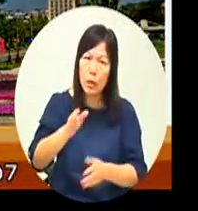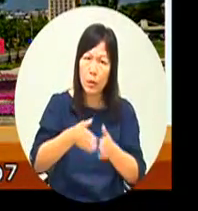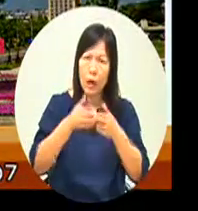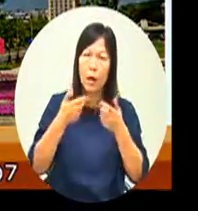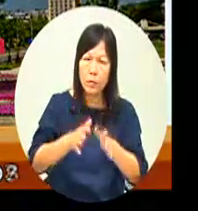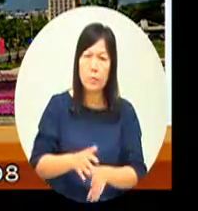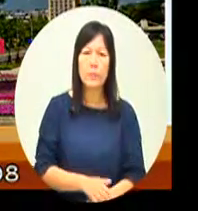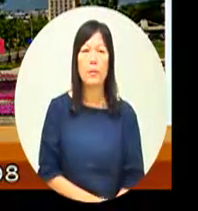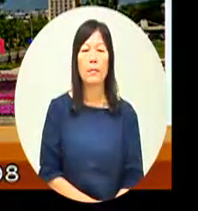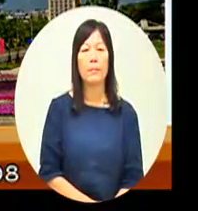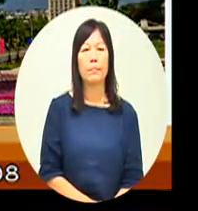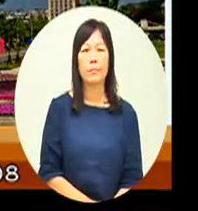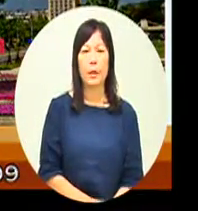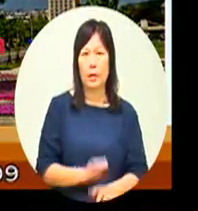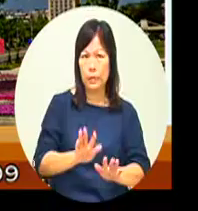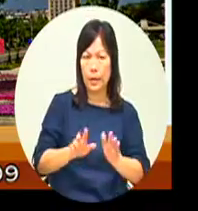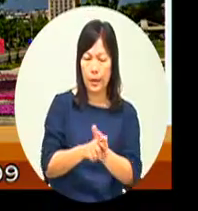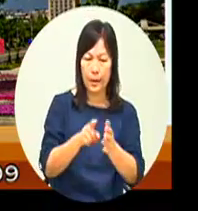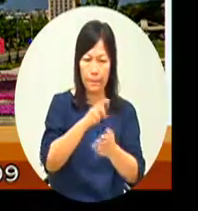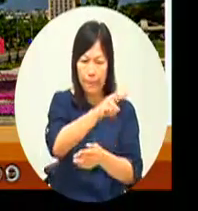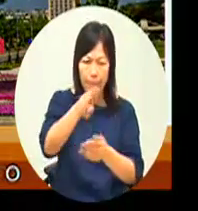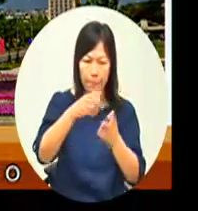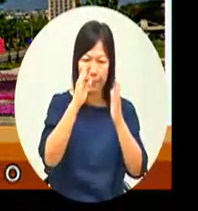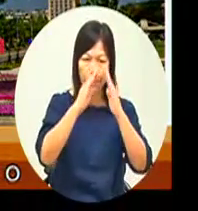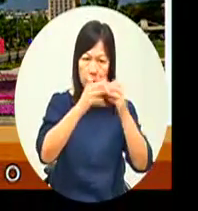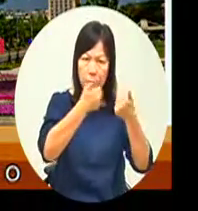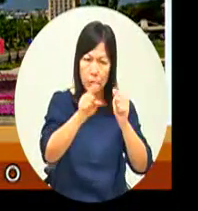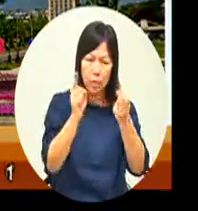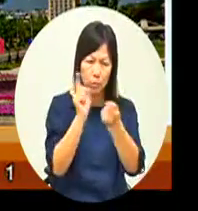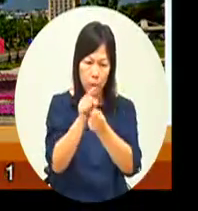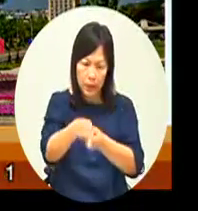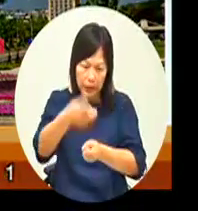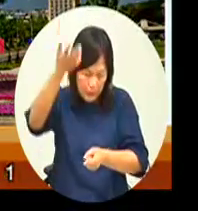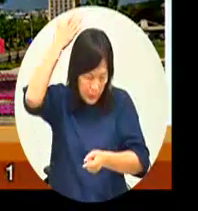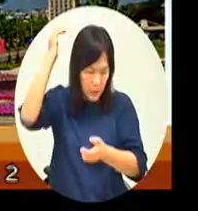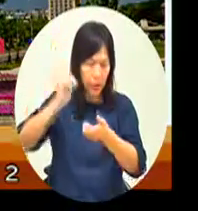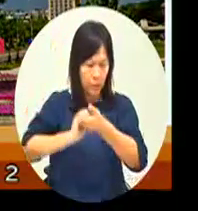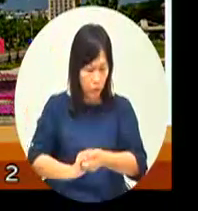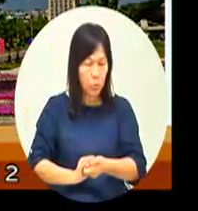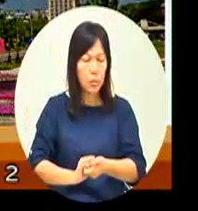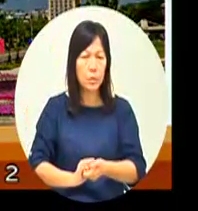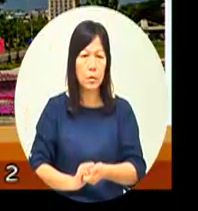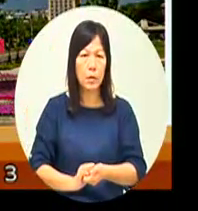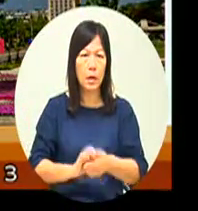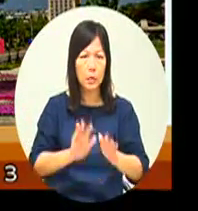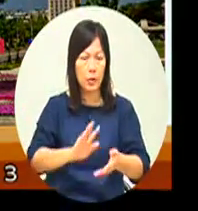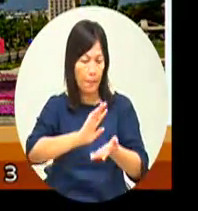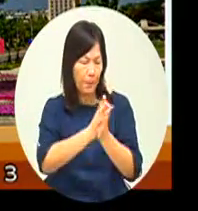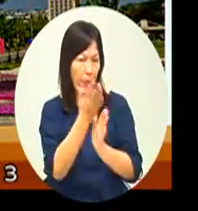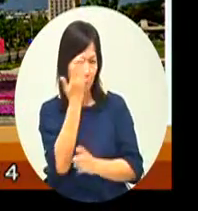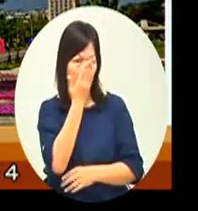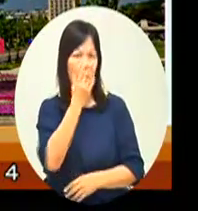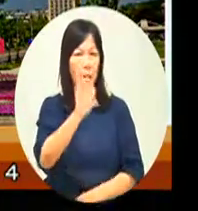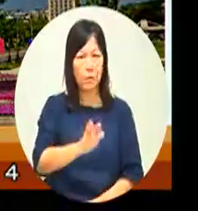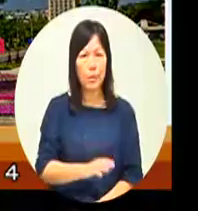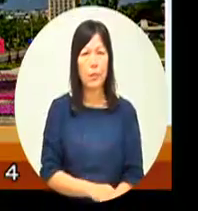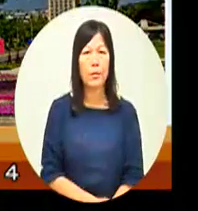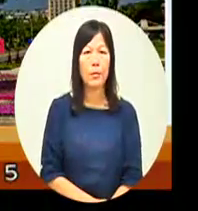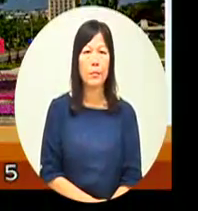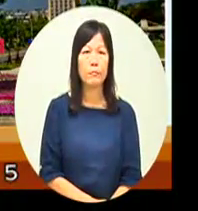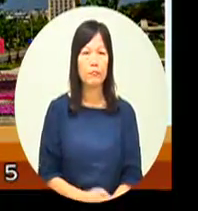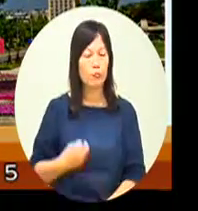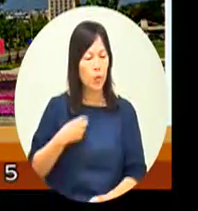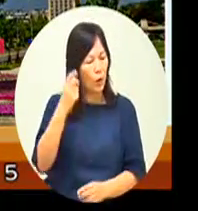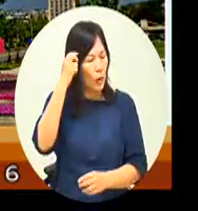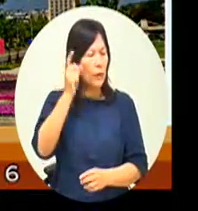我们看看今天在场所有的议员对于当时我们的决定现在变得这么漂亮，我们觉得